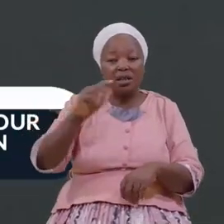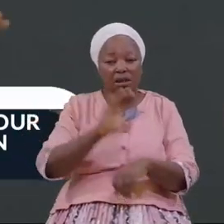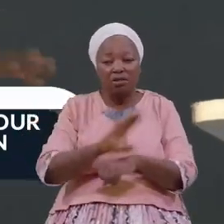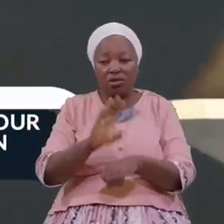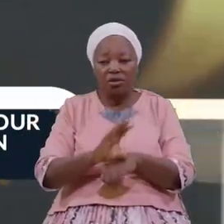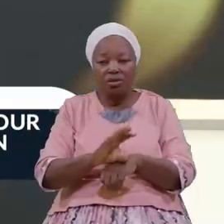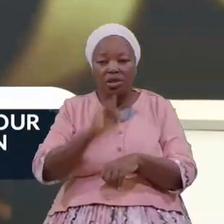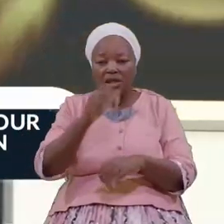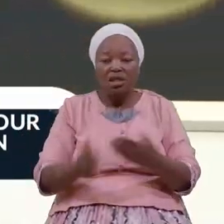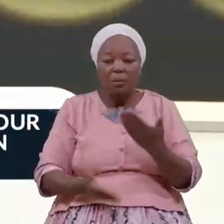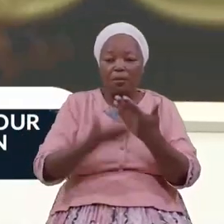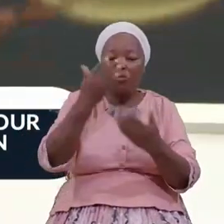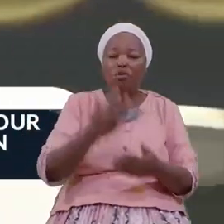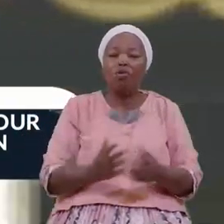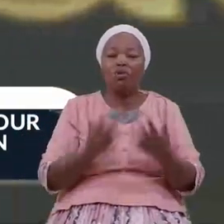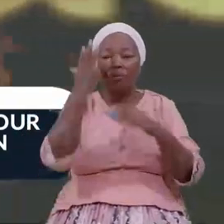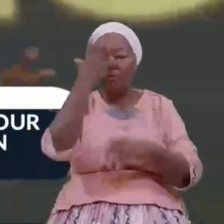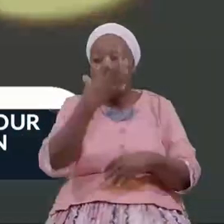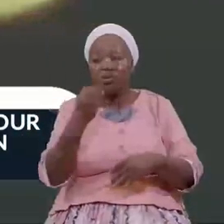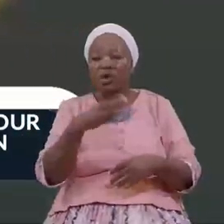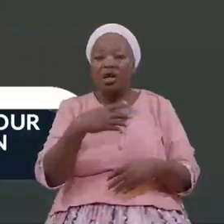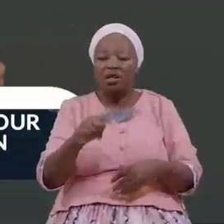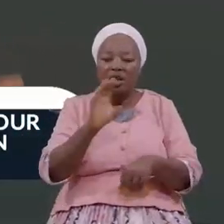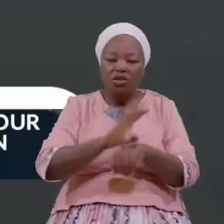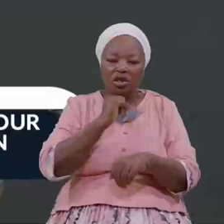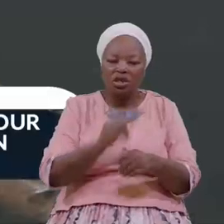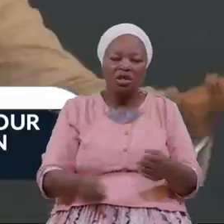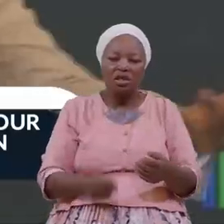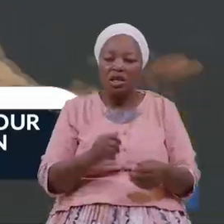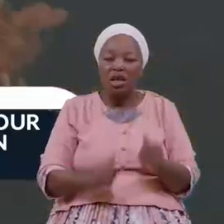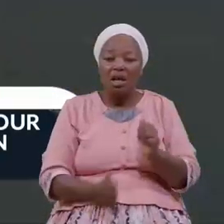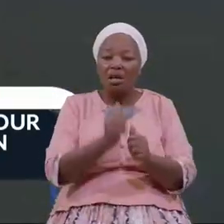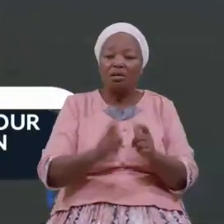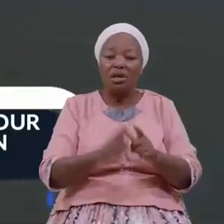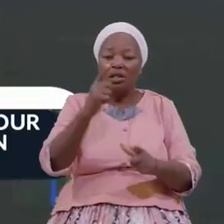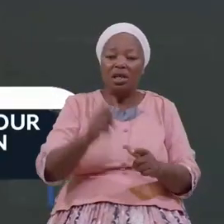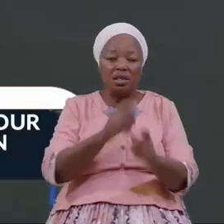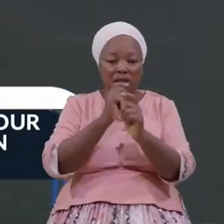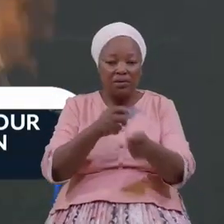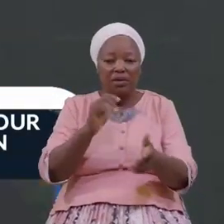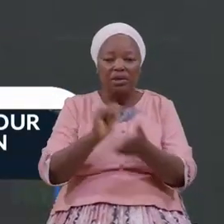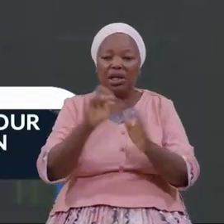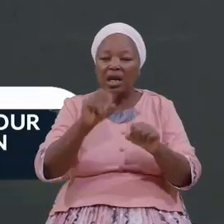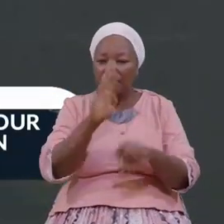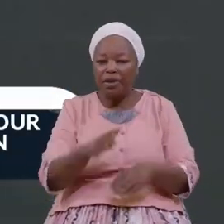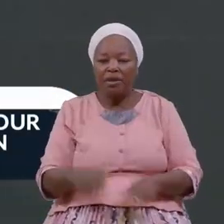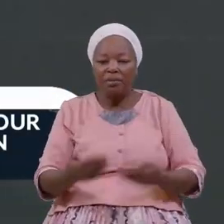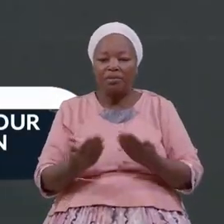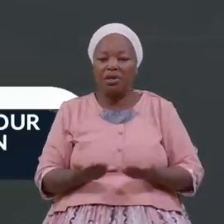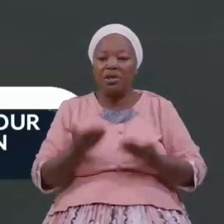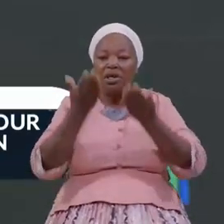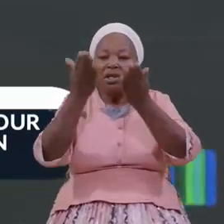chose, l'Église est la chose la plus glorieuse, l'Église est le plus grand don à